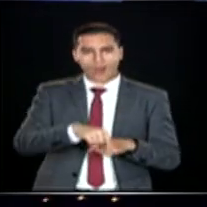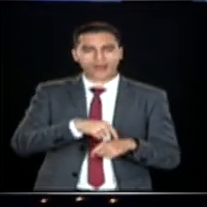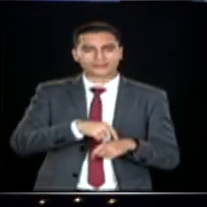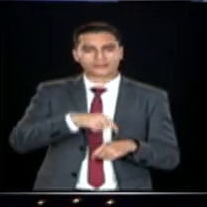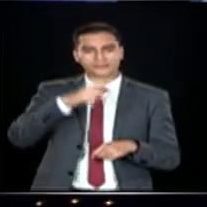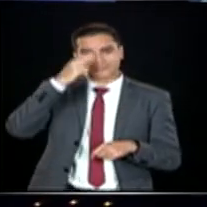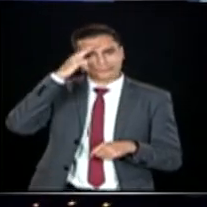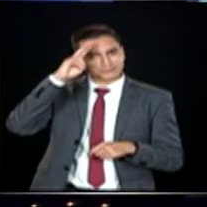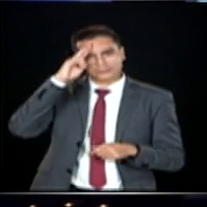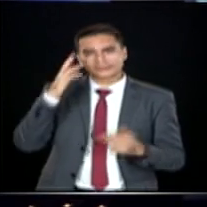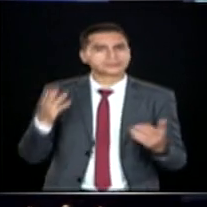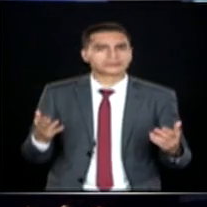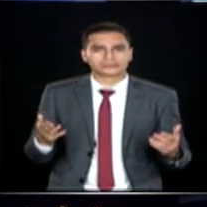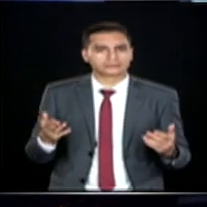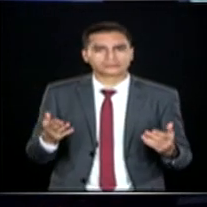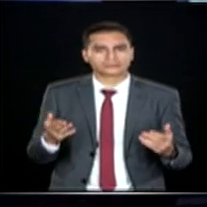1936.